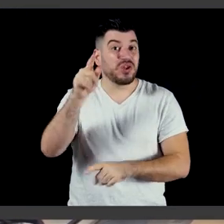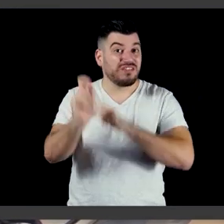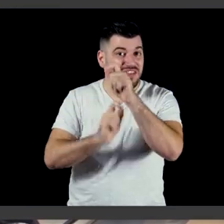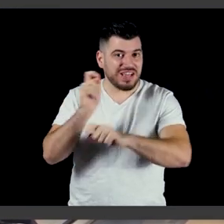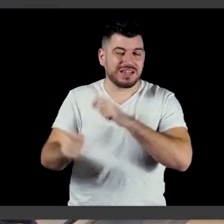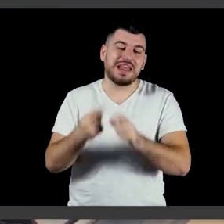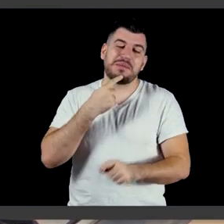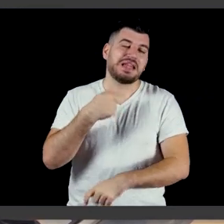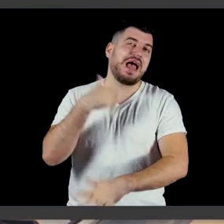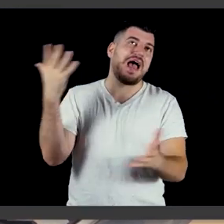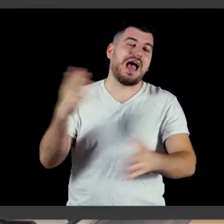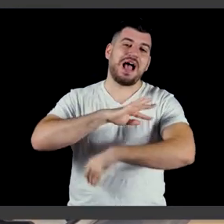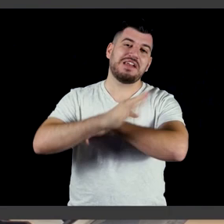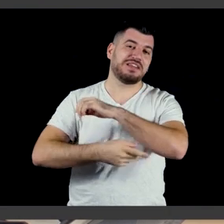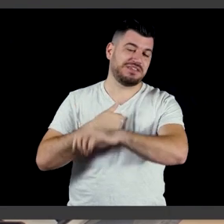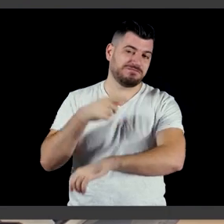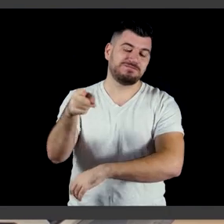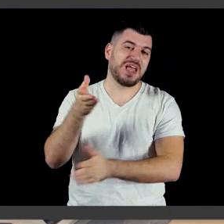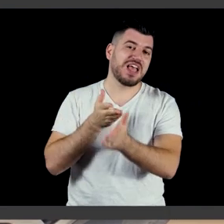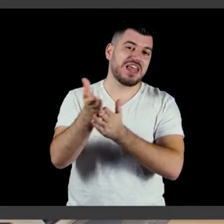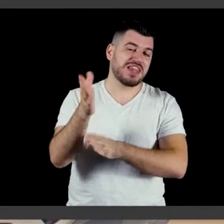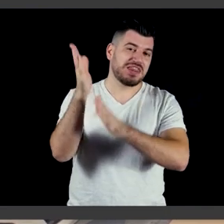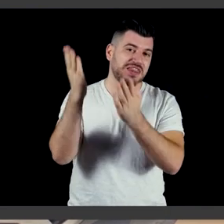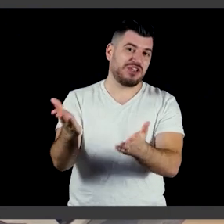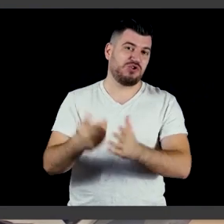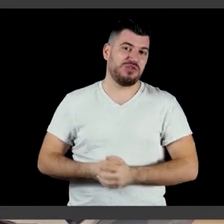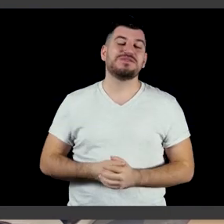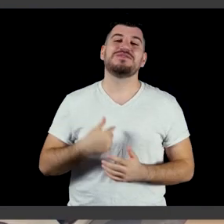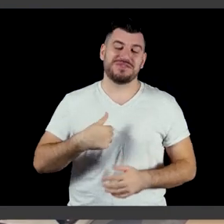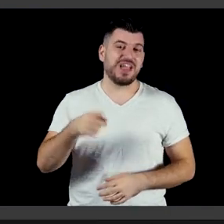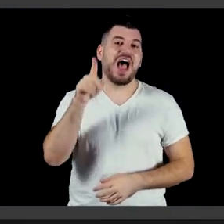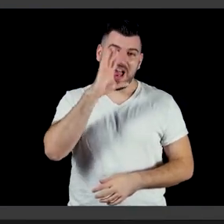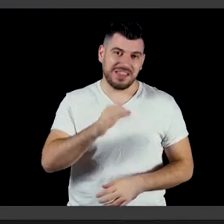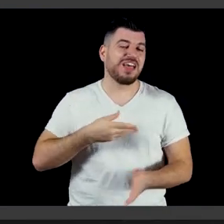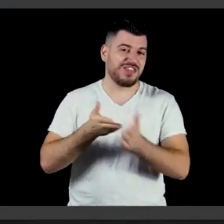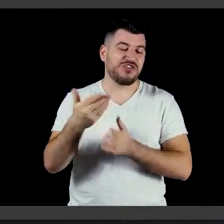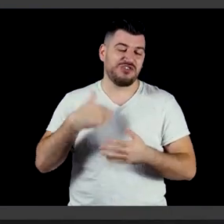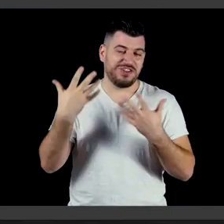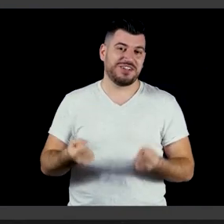άρε Πετρετζίκη, δίκιο είσαι. Αλήθεια, δίκιο είχα. Γεια σας.